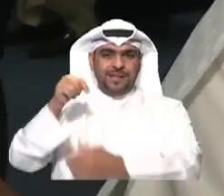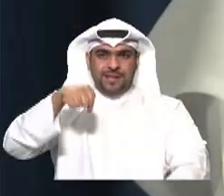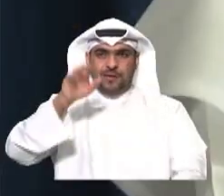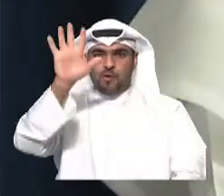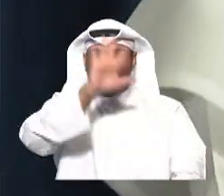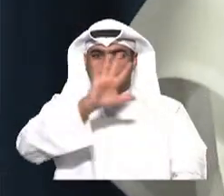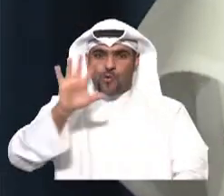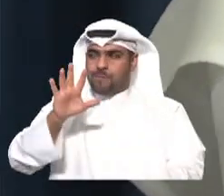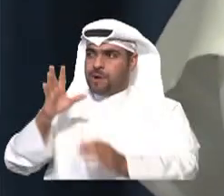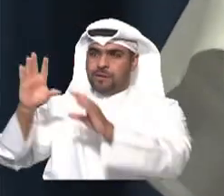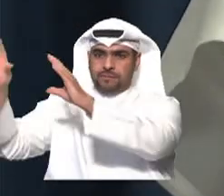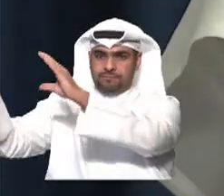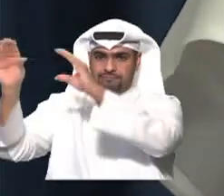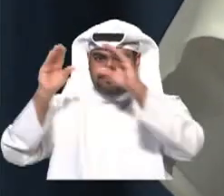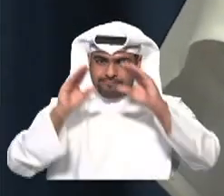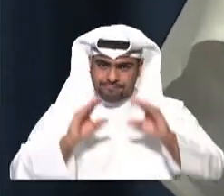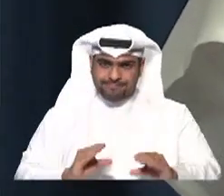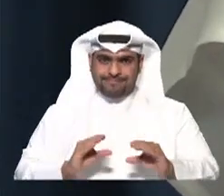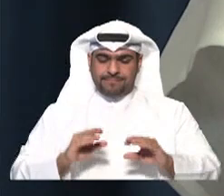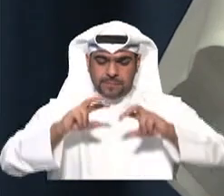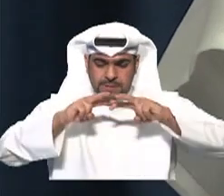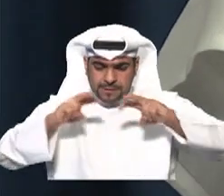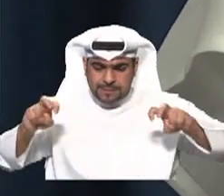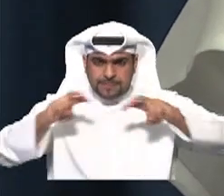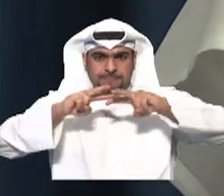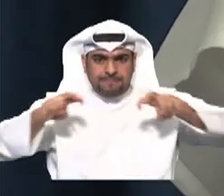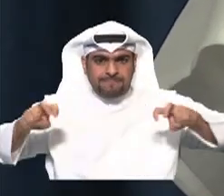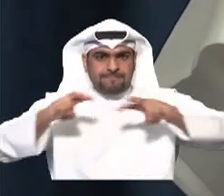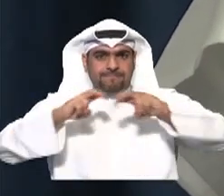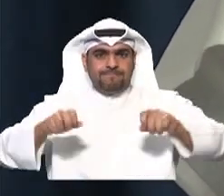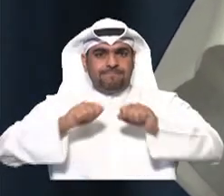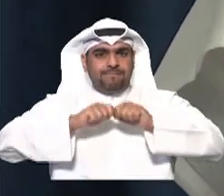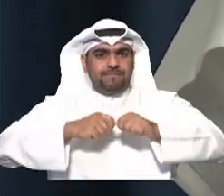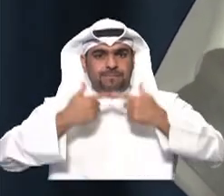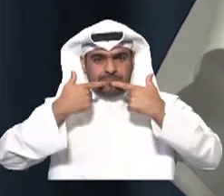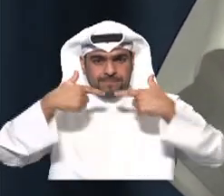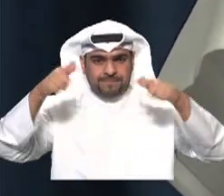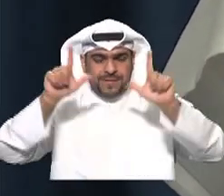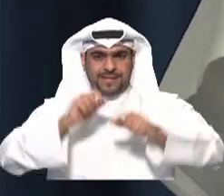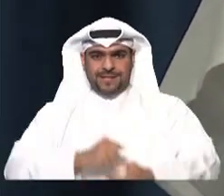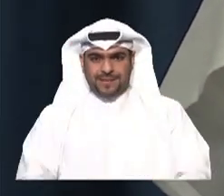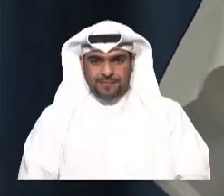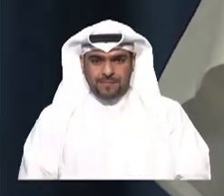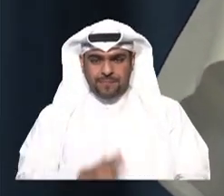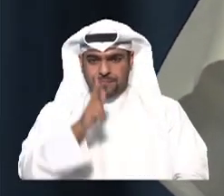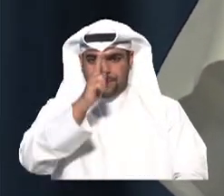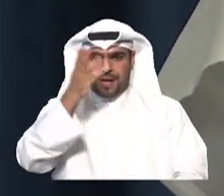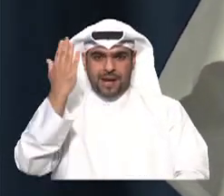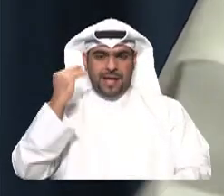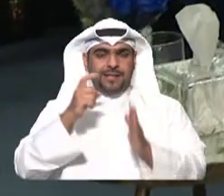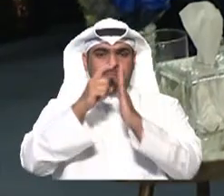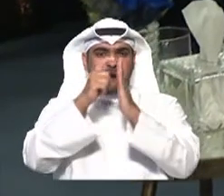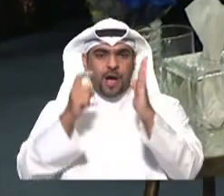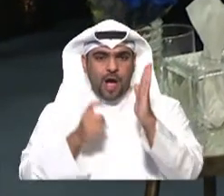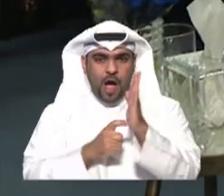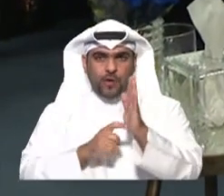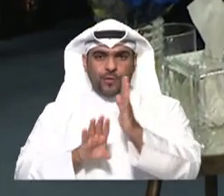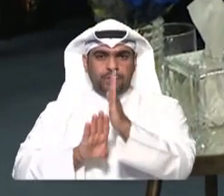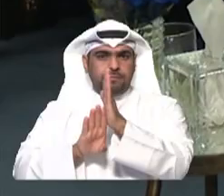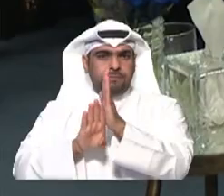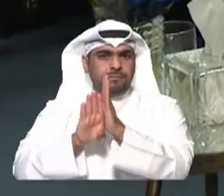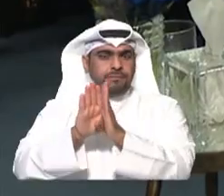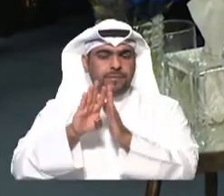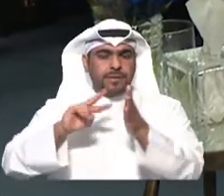الموجودة. الأبعاد الإسلامية والتاريخية للنظريات والمدونات القانونية والتطور التاريخي القانوني لنظرية الضرورة